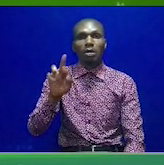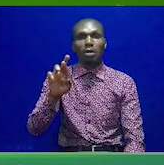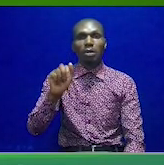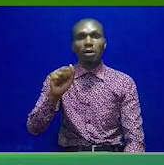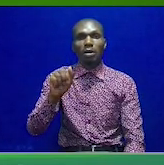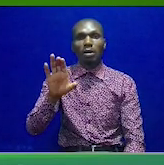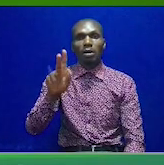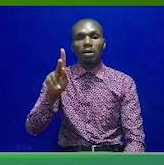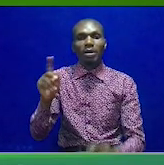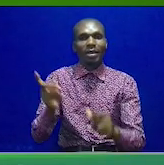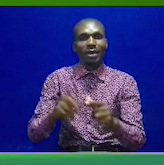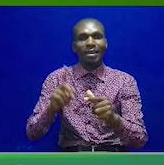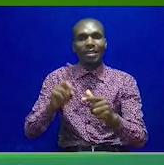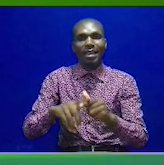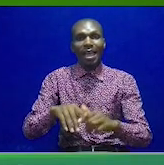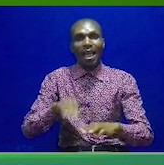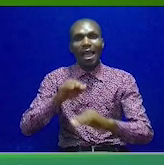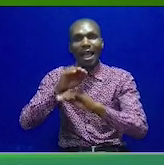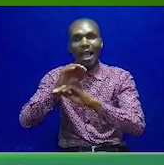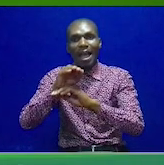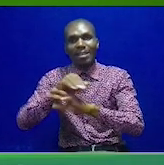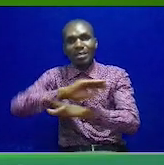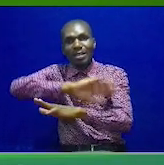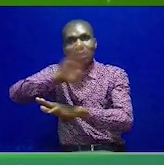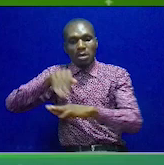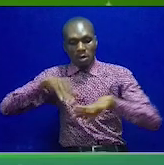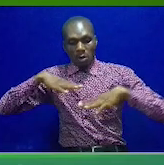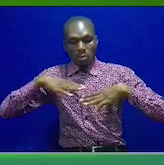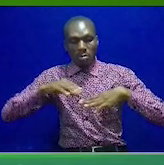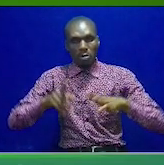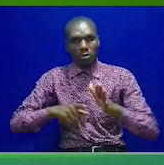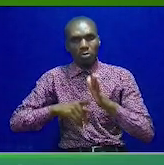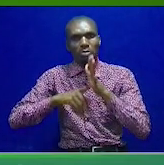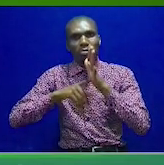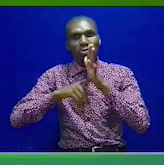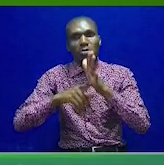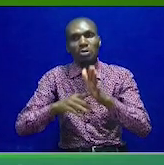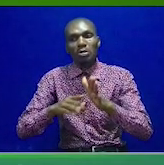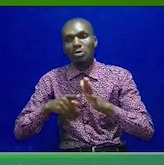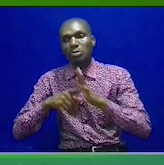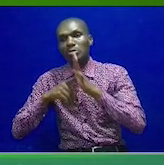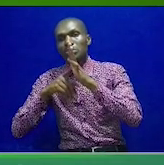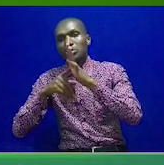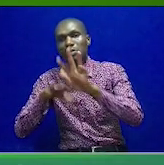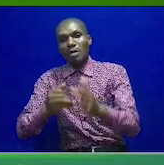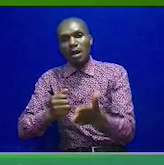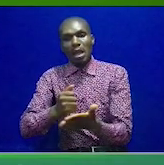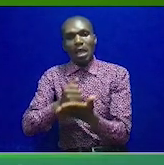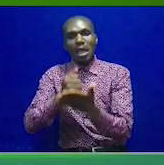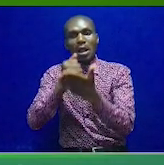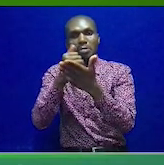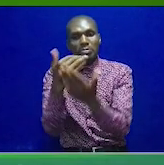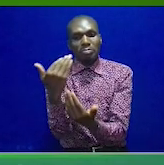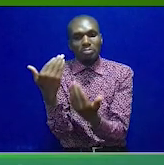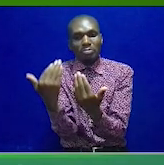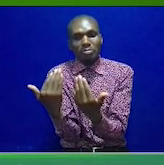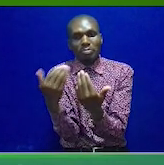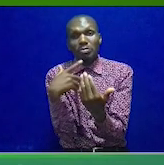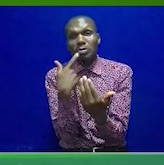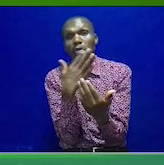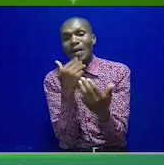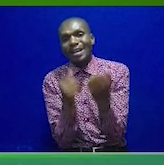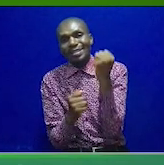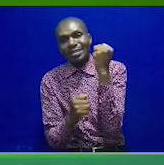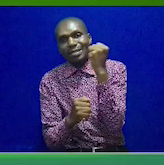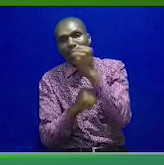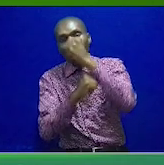na kuboli ya aba sambari ya use aba antobonsi kwenye kebuna nkurobaro bokonyi, wachia se aba oroki wabalibaga ni Tio Bokonyi, mnenchila